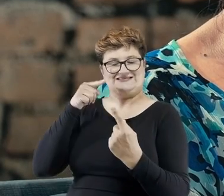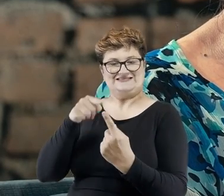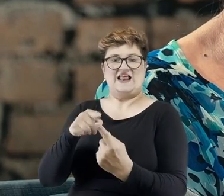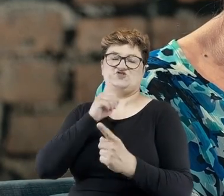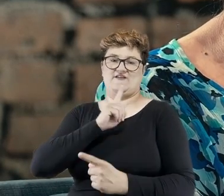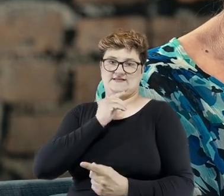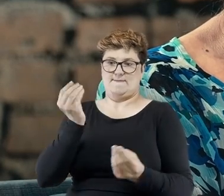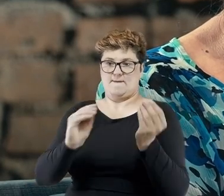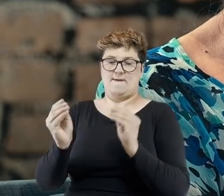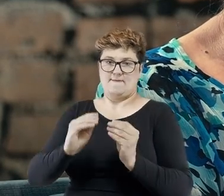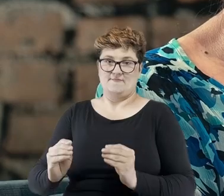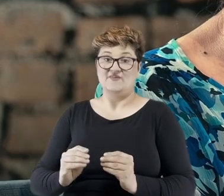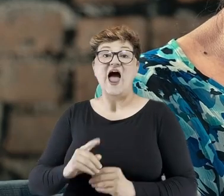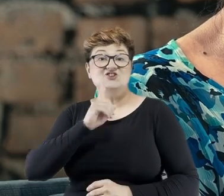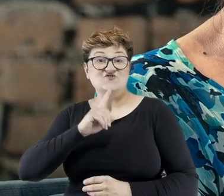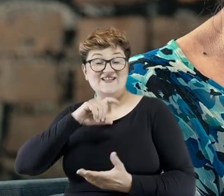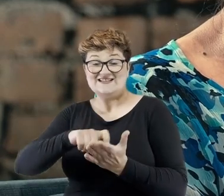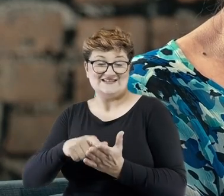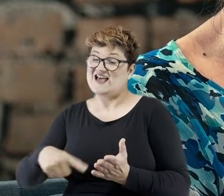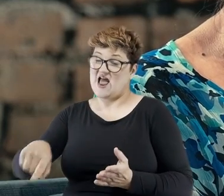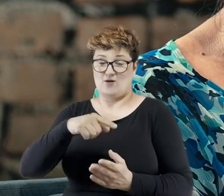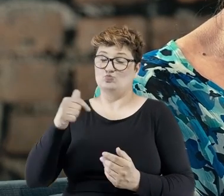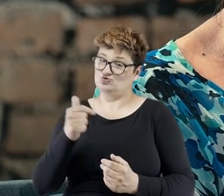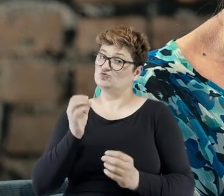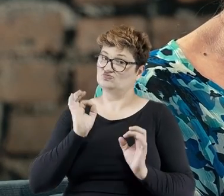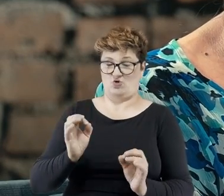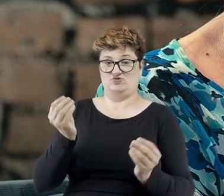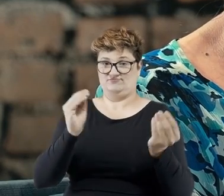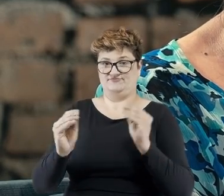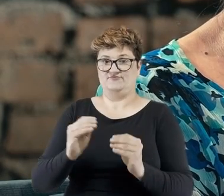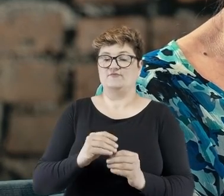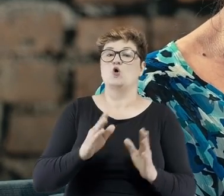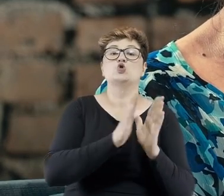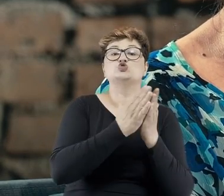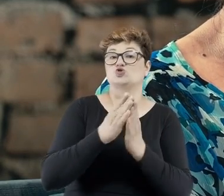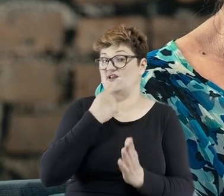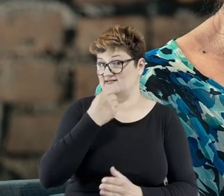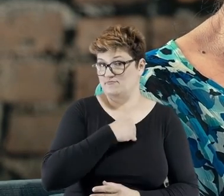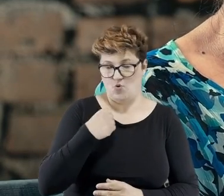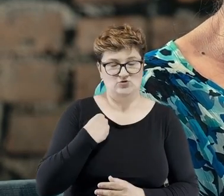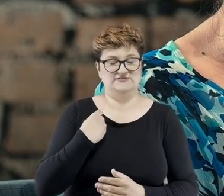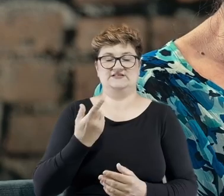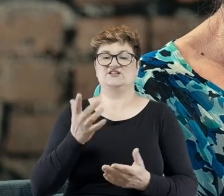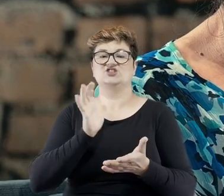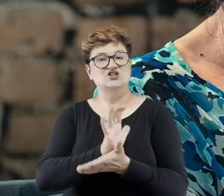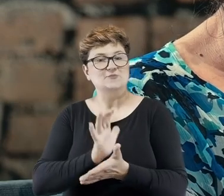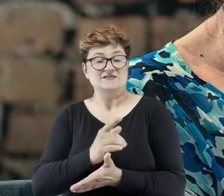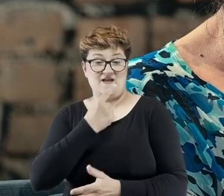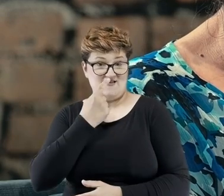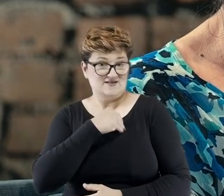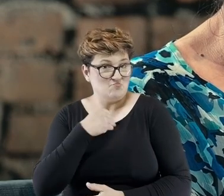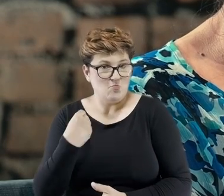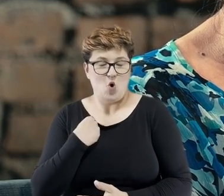wyposażenie świetlic. A świetlice musiały być dobrze wyposażone, bo tak, trzeba było mieć polskie książki, trzeba było mieć polskie